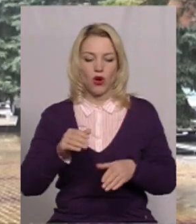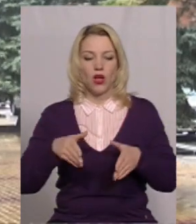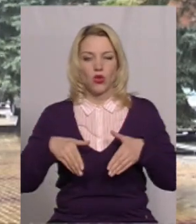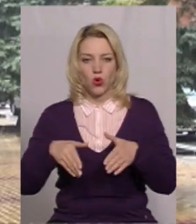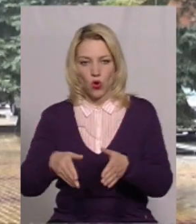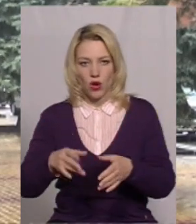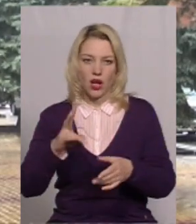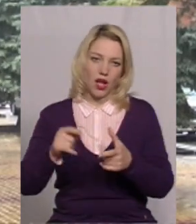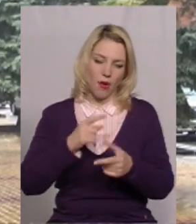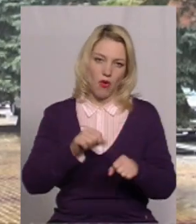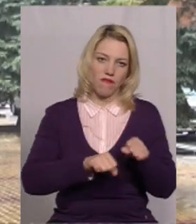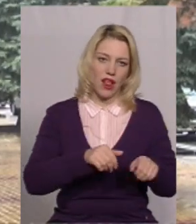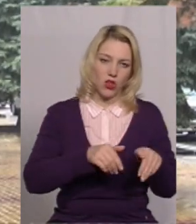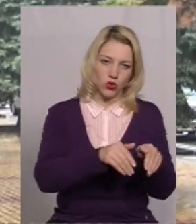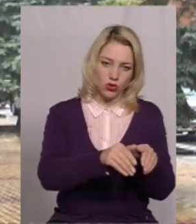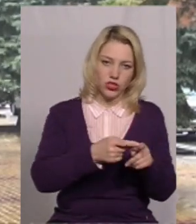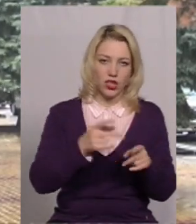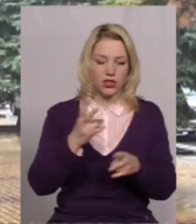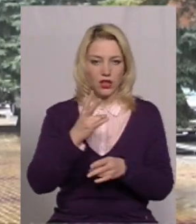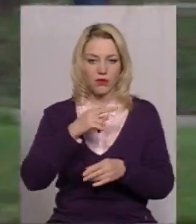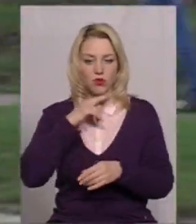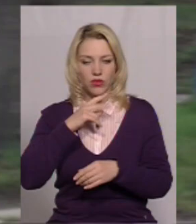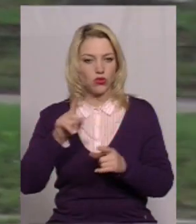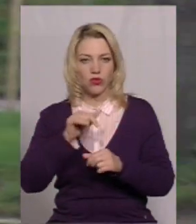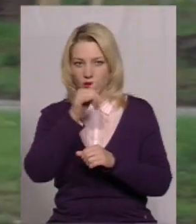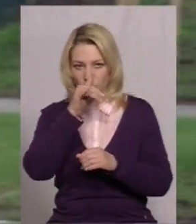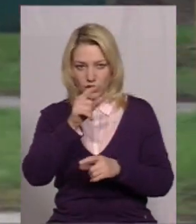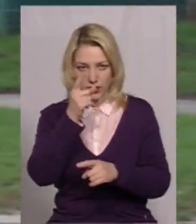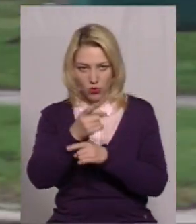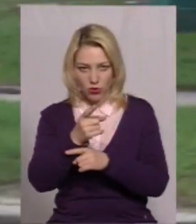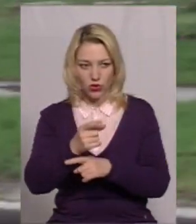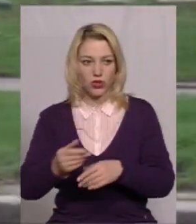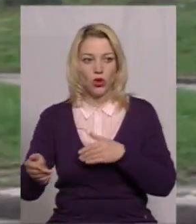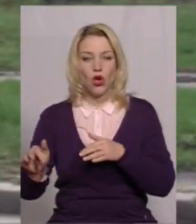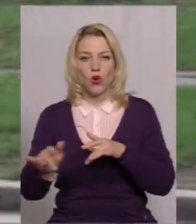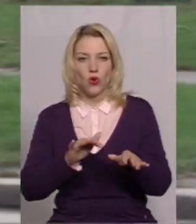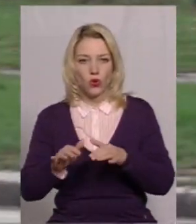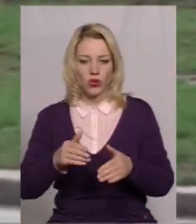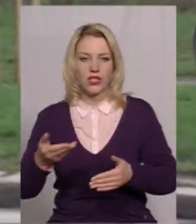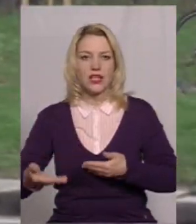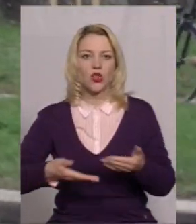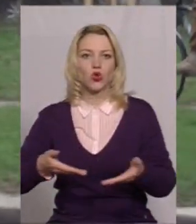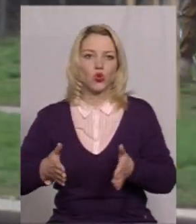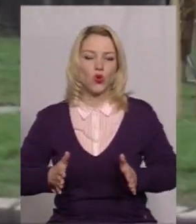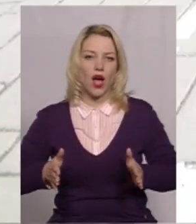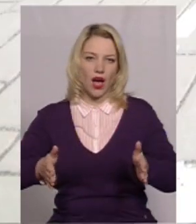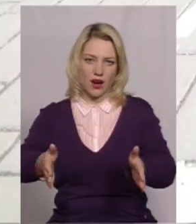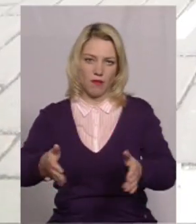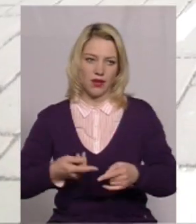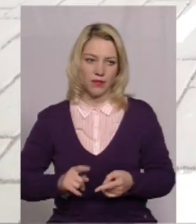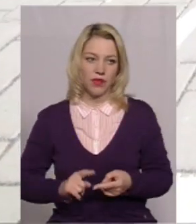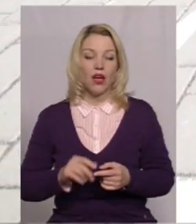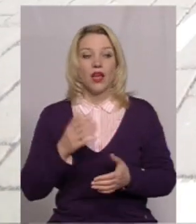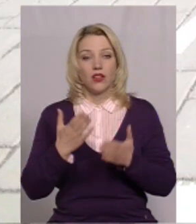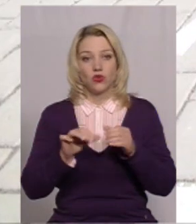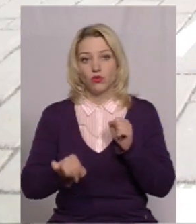спеціальних велодоріжках. Але їм потрібно звернути увагу, що вони не можуть рухатись по тротуарах нашого міста. У разі адміністративного правопорушення велосипедисти